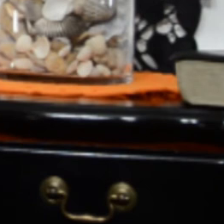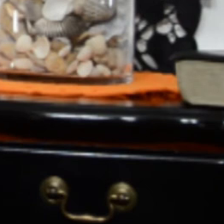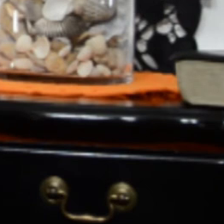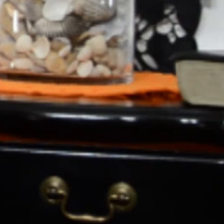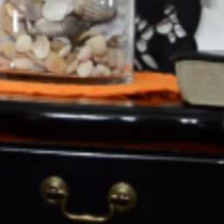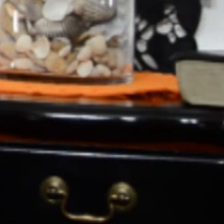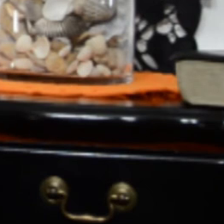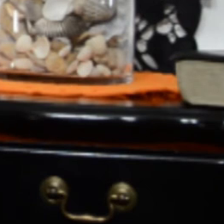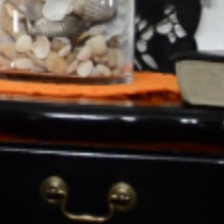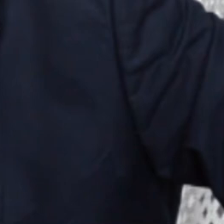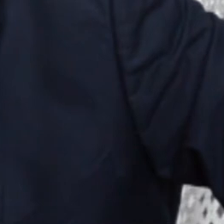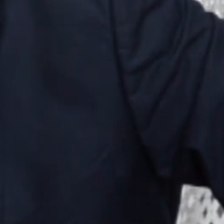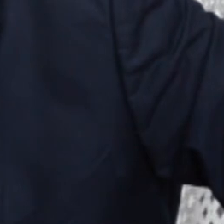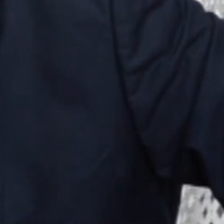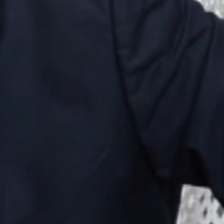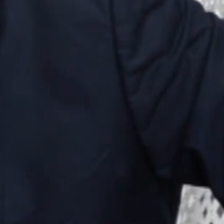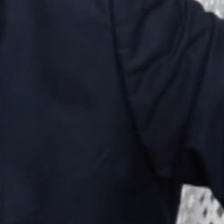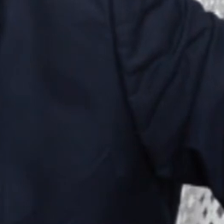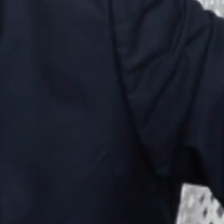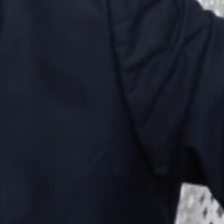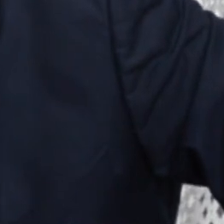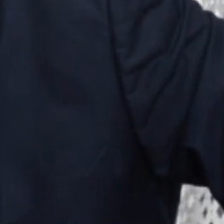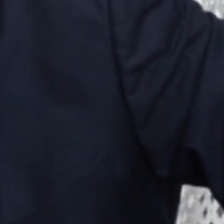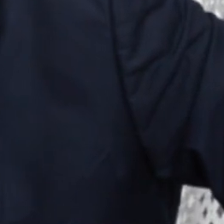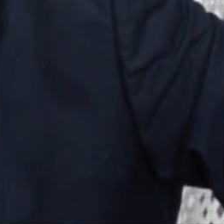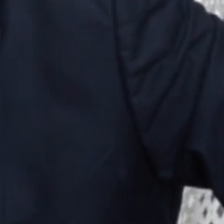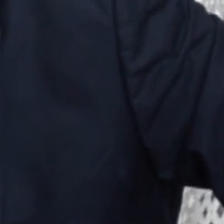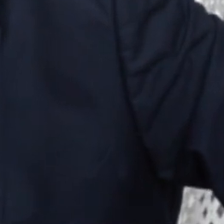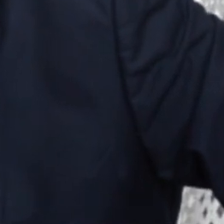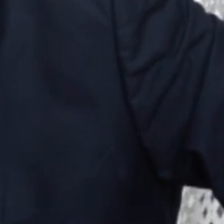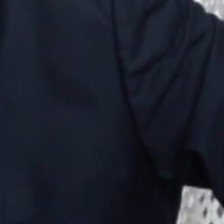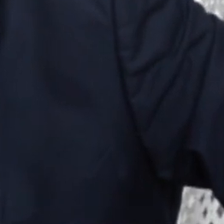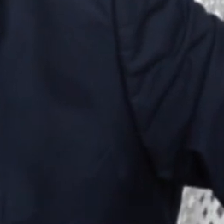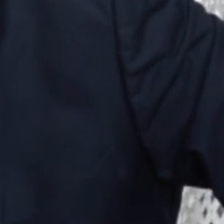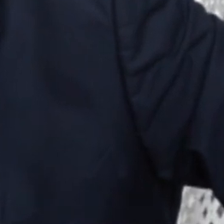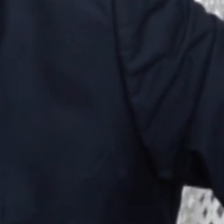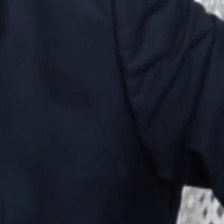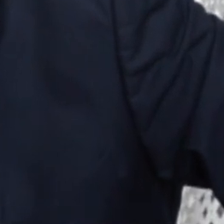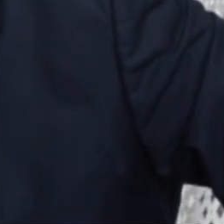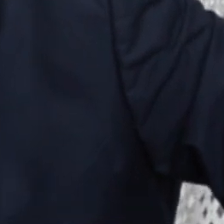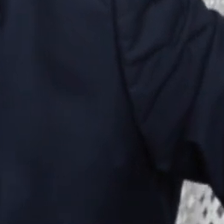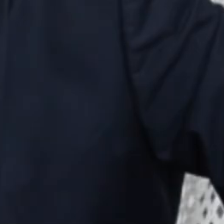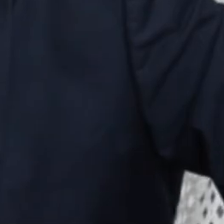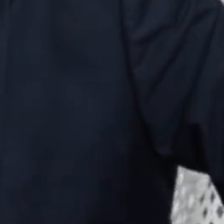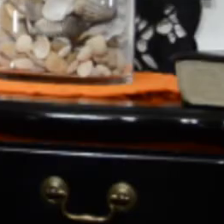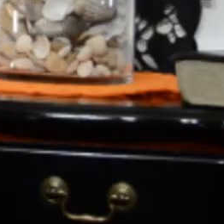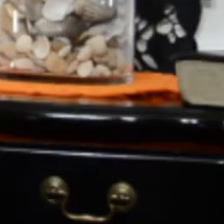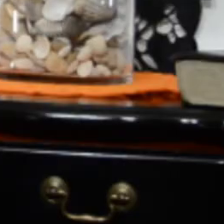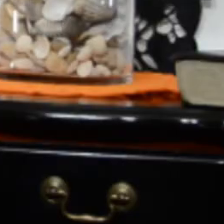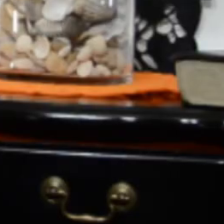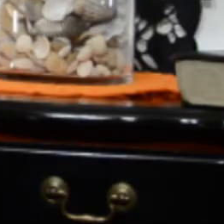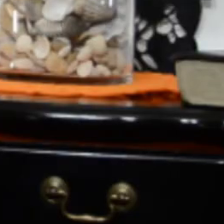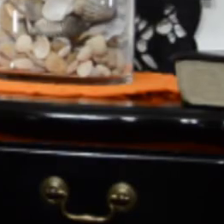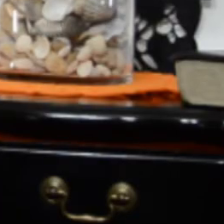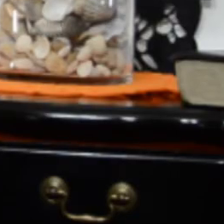step unobhabhatidzwa nezita raJesu. Kuti uregererwe zviya zvawakatadza kumashure. Okay. Rubhabhatidzo